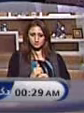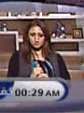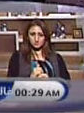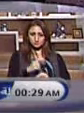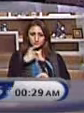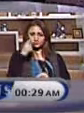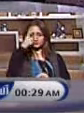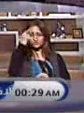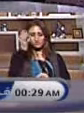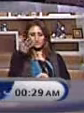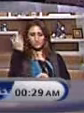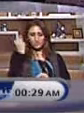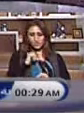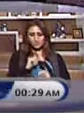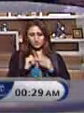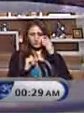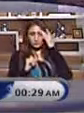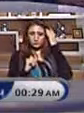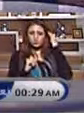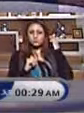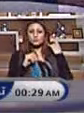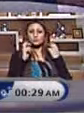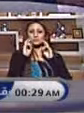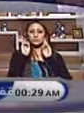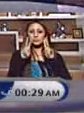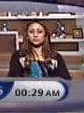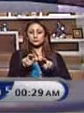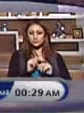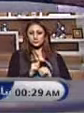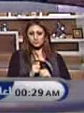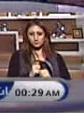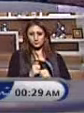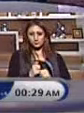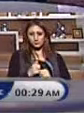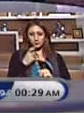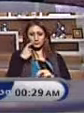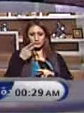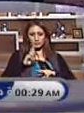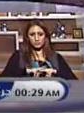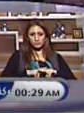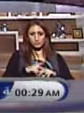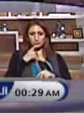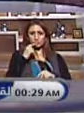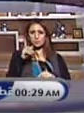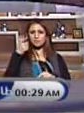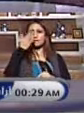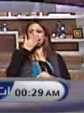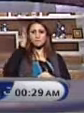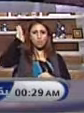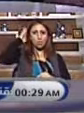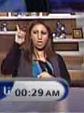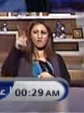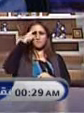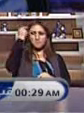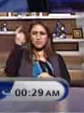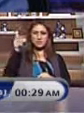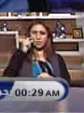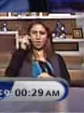منافق واضح واضح نفاقه هل يجوز لي ان اخرج على الفضائيه وول هذا